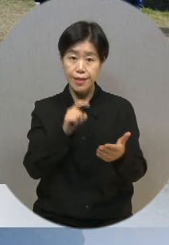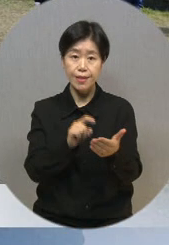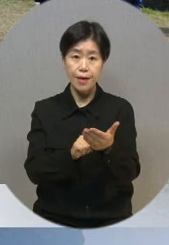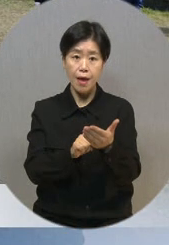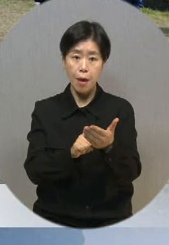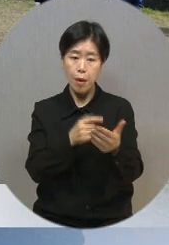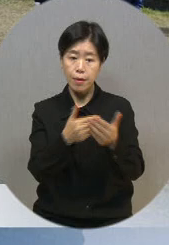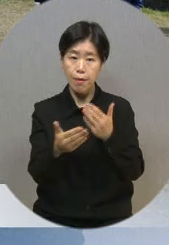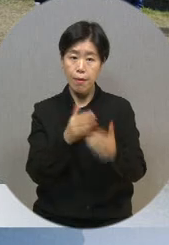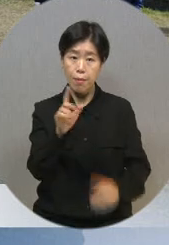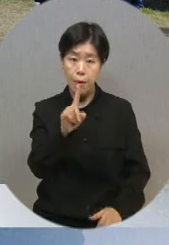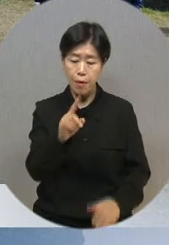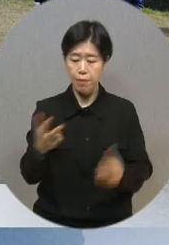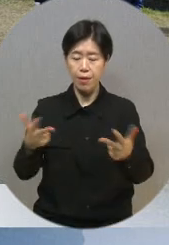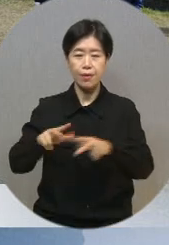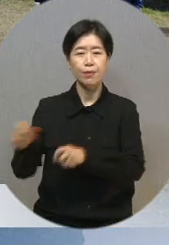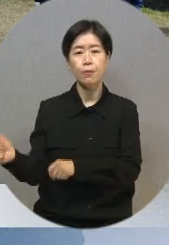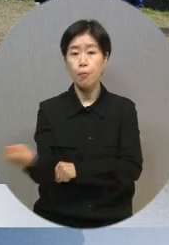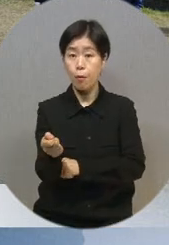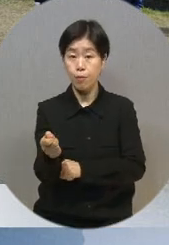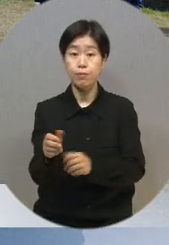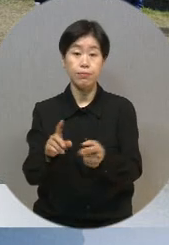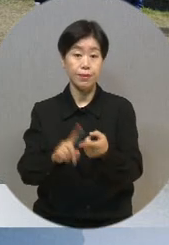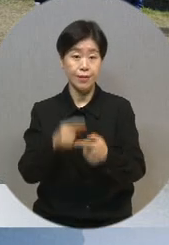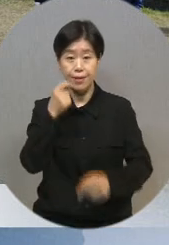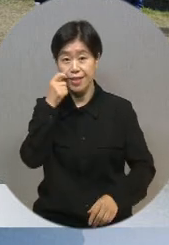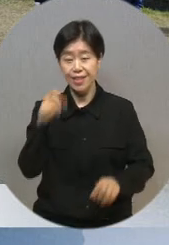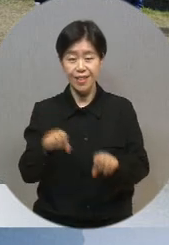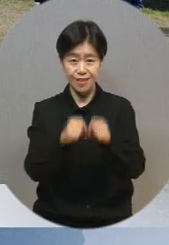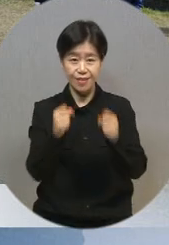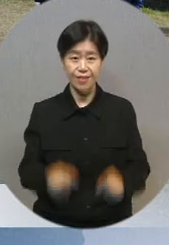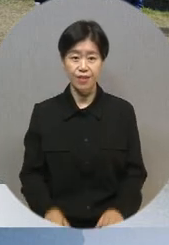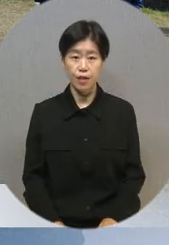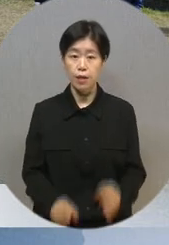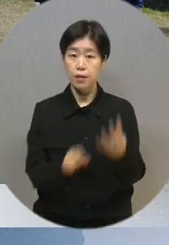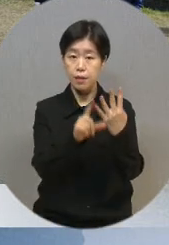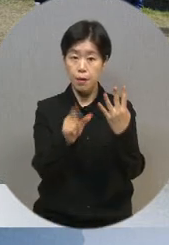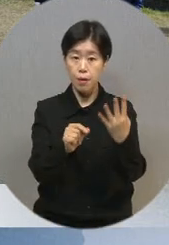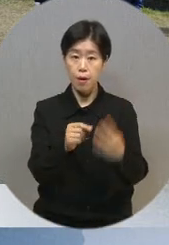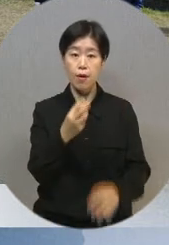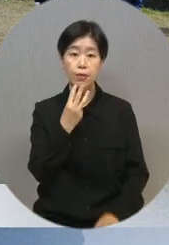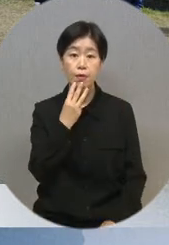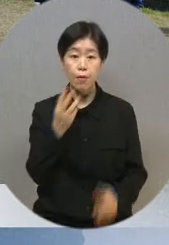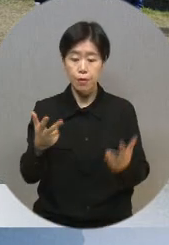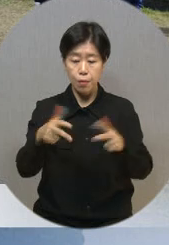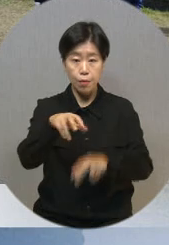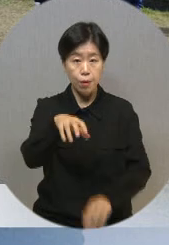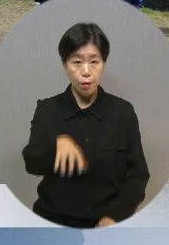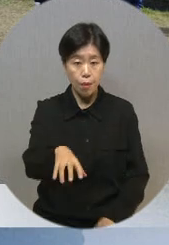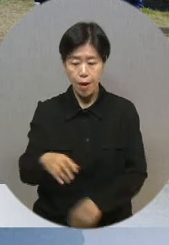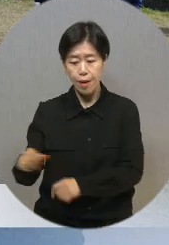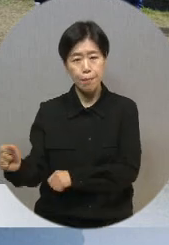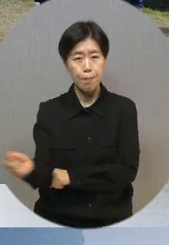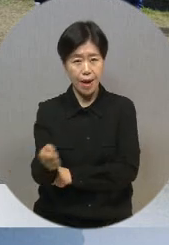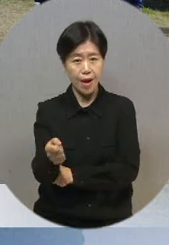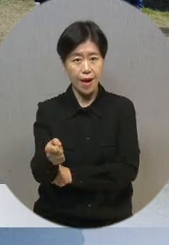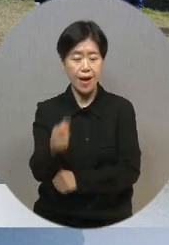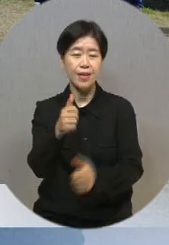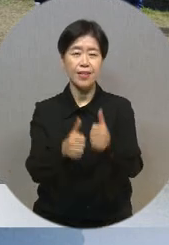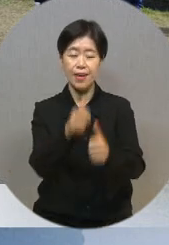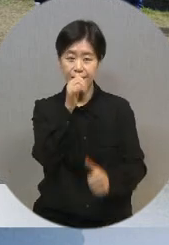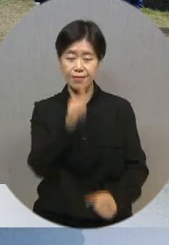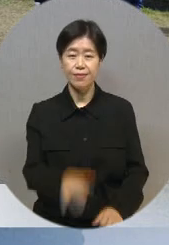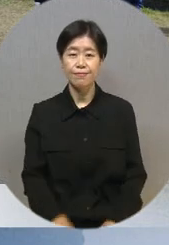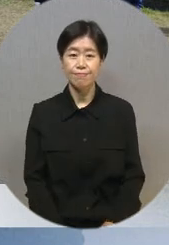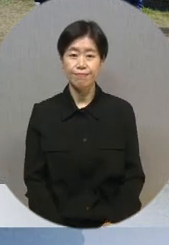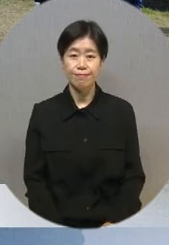하나인 파크골프에 대한 인기가 높은데요. 지난 4월 서울 월드컵공원 파크골프장에서 장애인 파크골프가